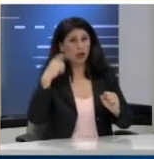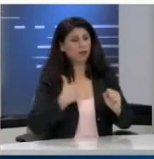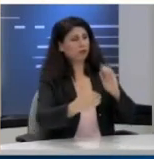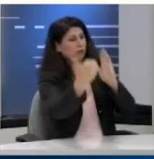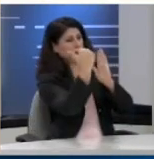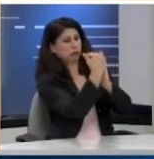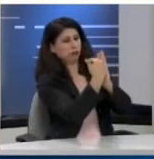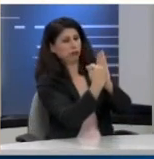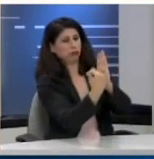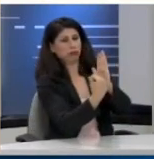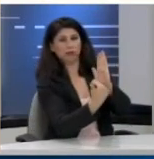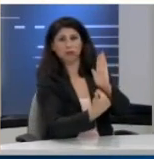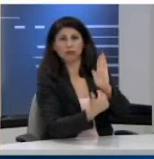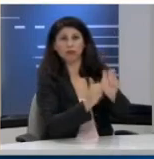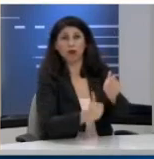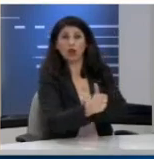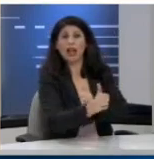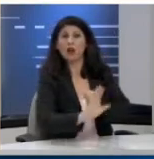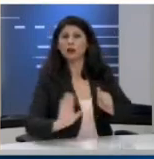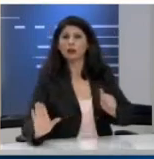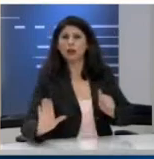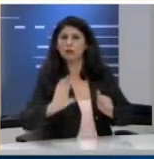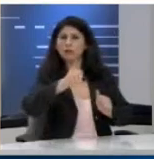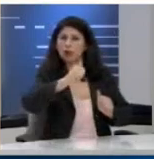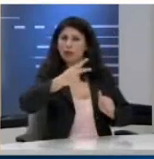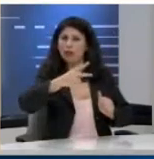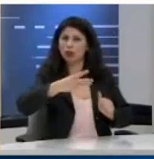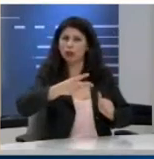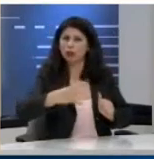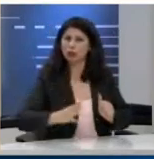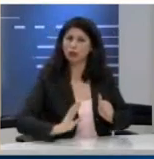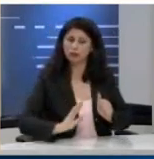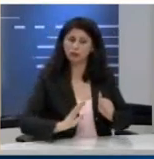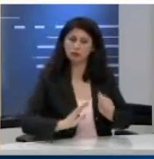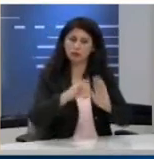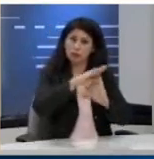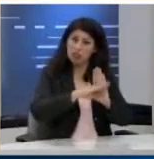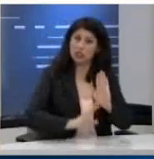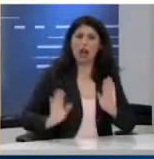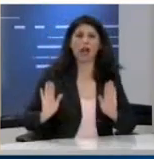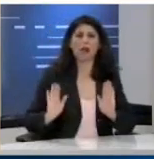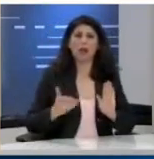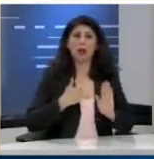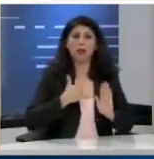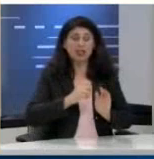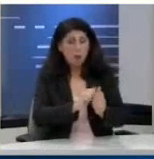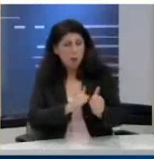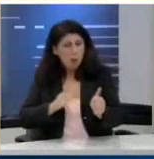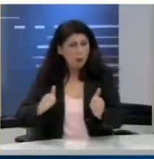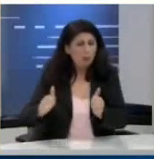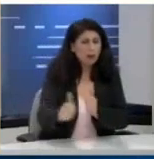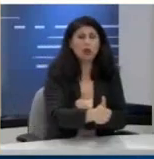ιεραρχήσαμε τις προτεραιότητές μας. Γιατί εμείς θέσαμε ως πρώτη